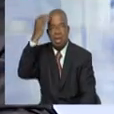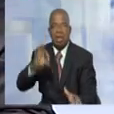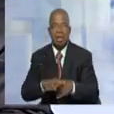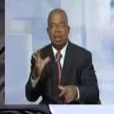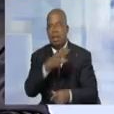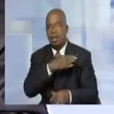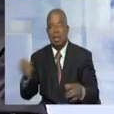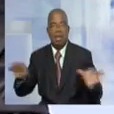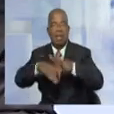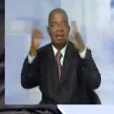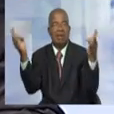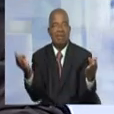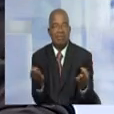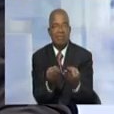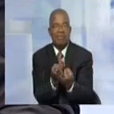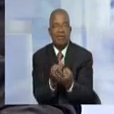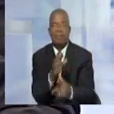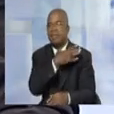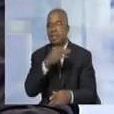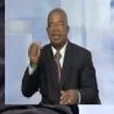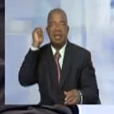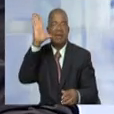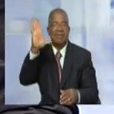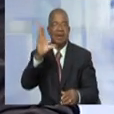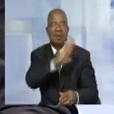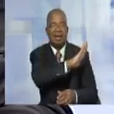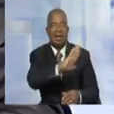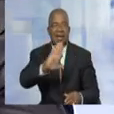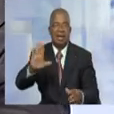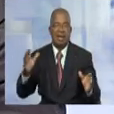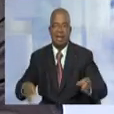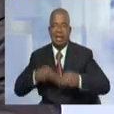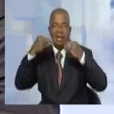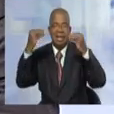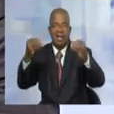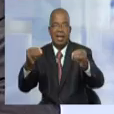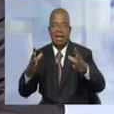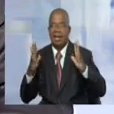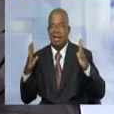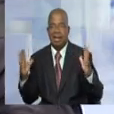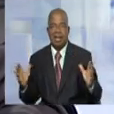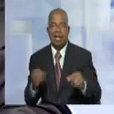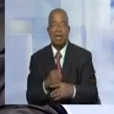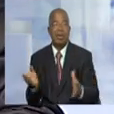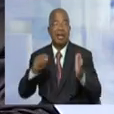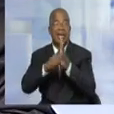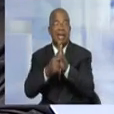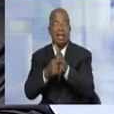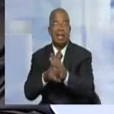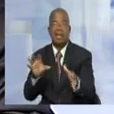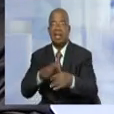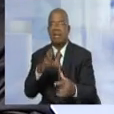Salubrité, de la Famille, de la Femme et de l'Enfant, Anna Désirée Oloto, a remis les clés du centre d'exposition des produits